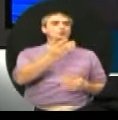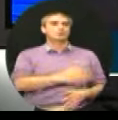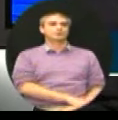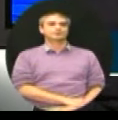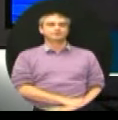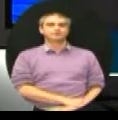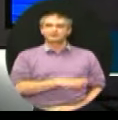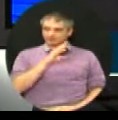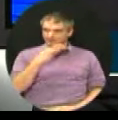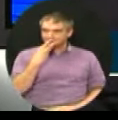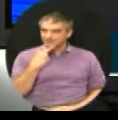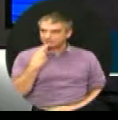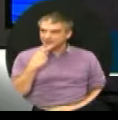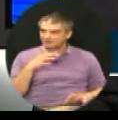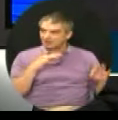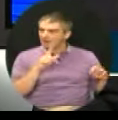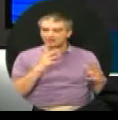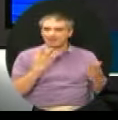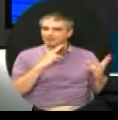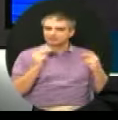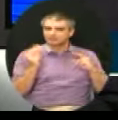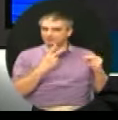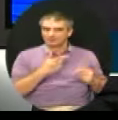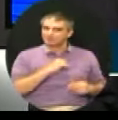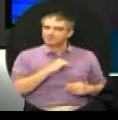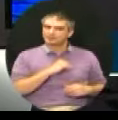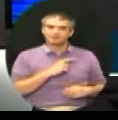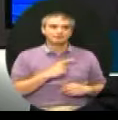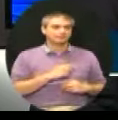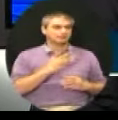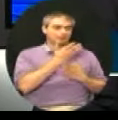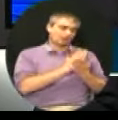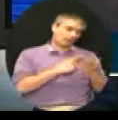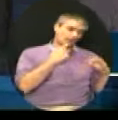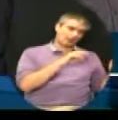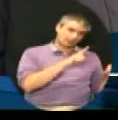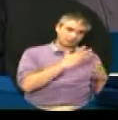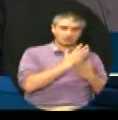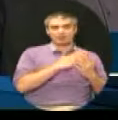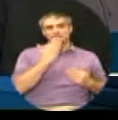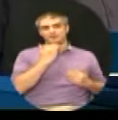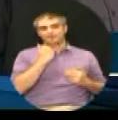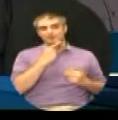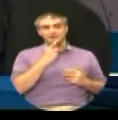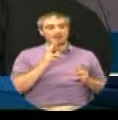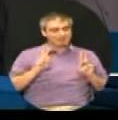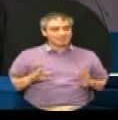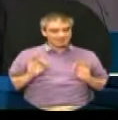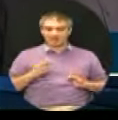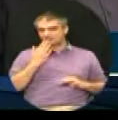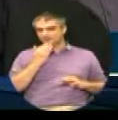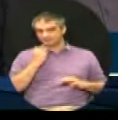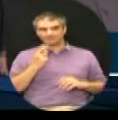כן. דיברת איתו בלדינו כשנפגשתם? כאילו איך התנהלו השיחות? זה דווקא מעניין אותי. חלק בלדינו, כן? חלק בעברית, התכלס